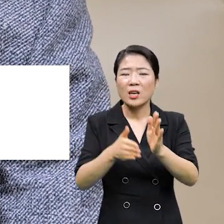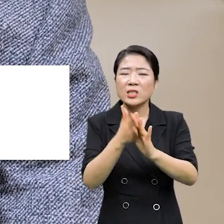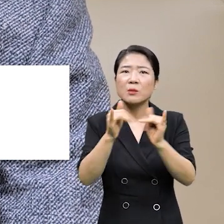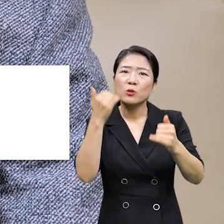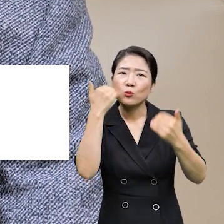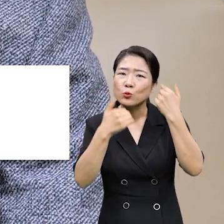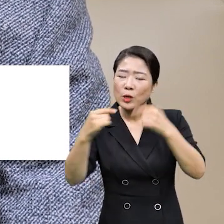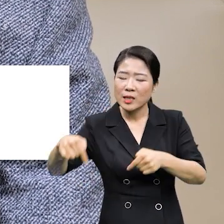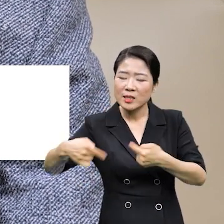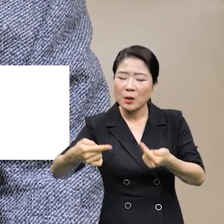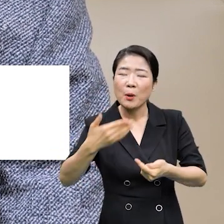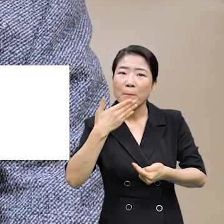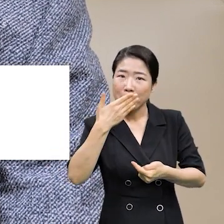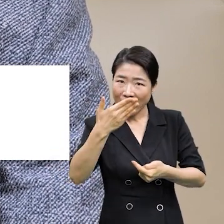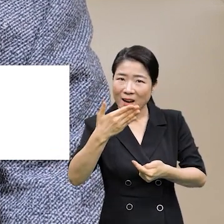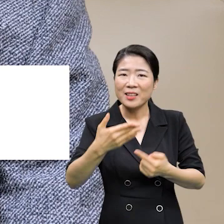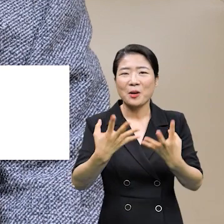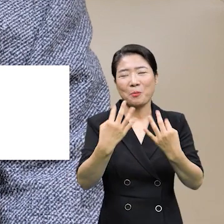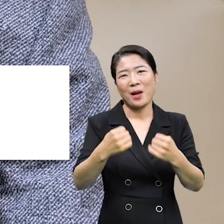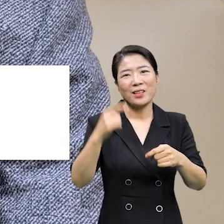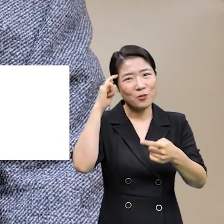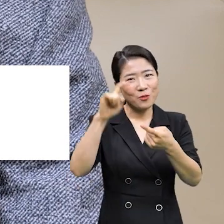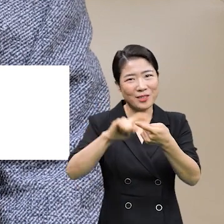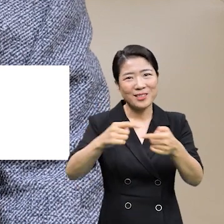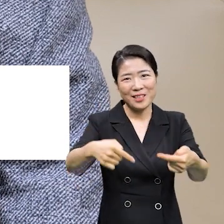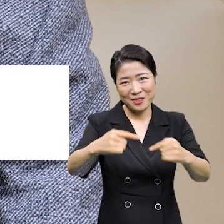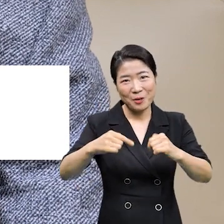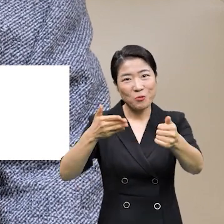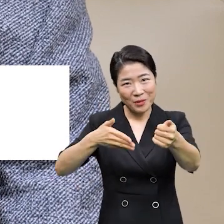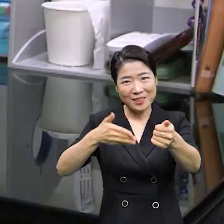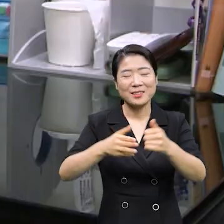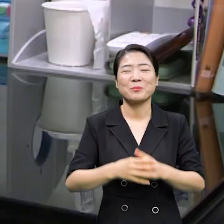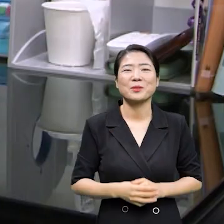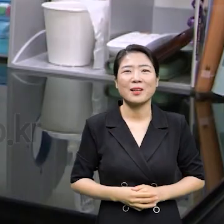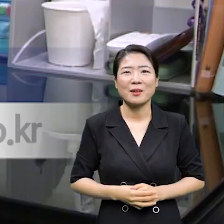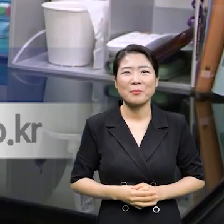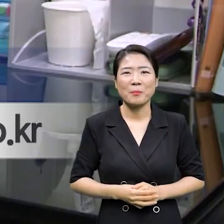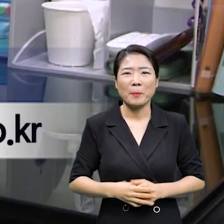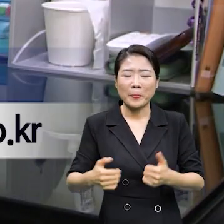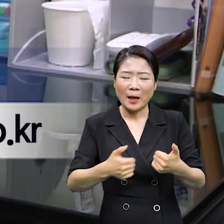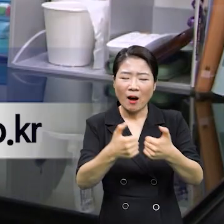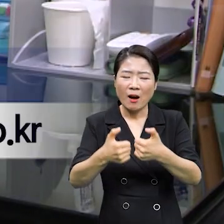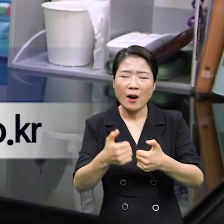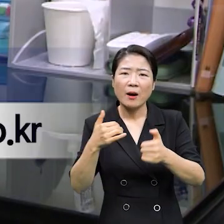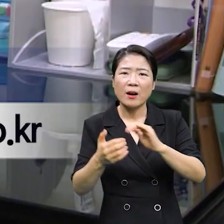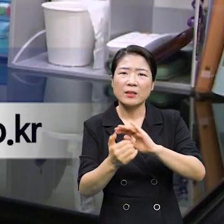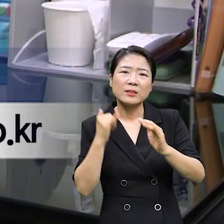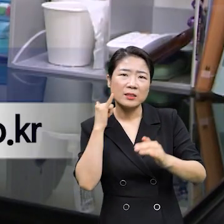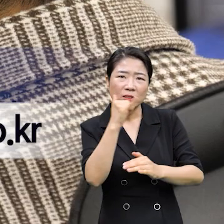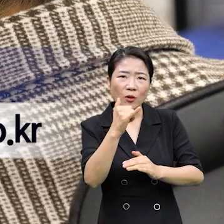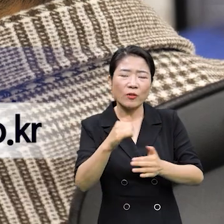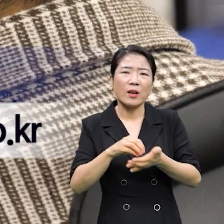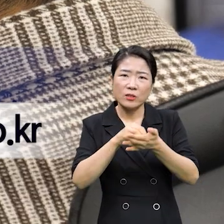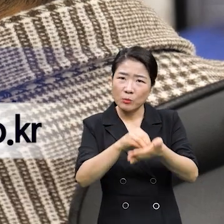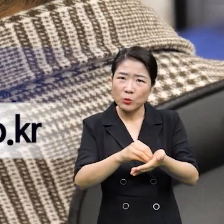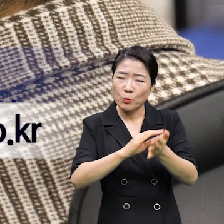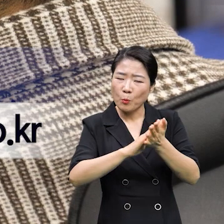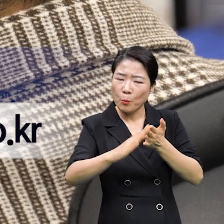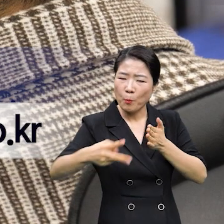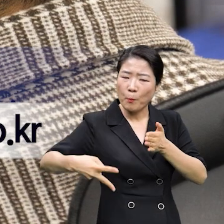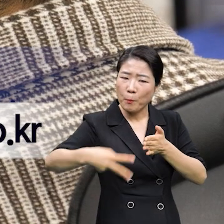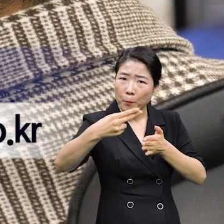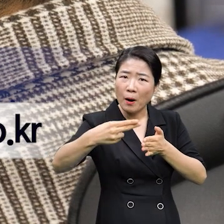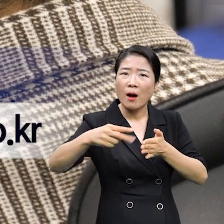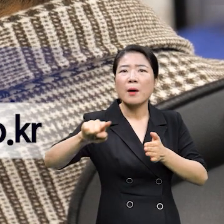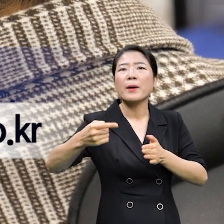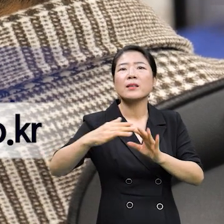시민 누구나 함께할 수 있는 만큼 많은 관심 부탁드립니다. 회의는 전화 사전 접수를 통해 선착순